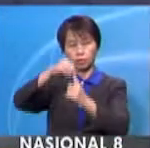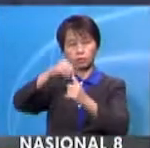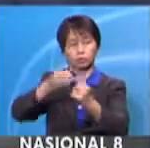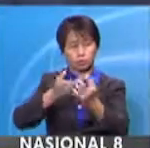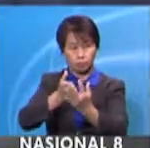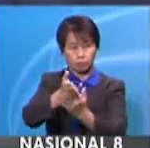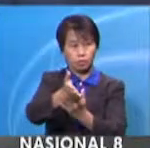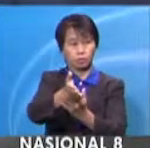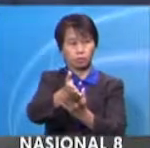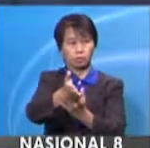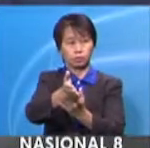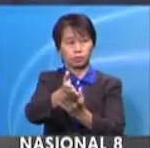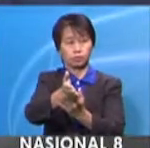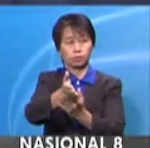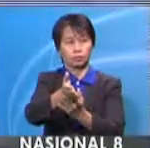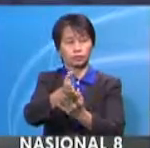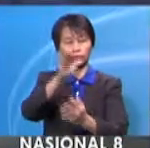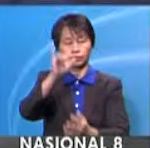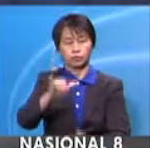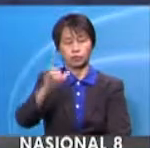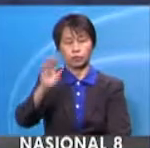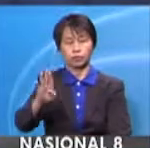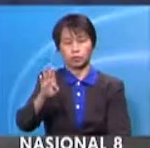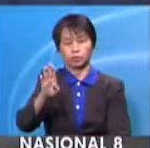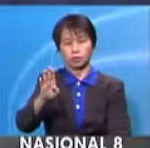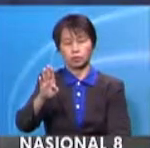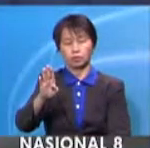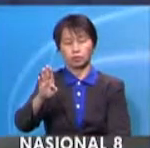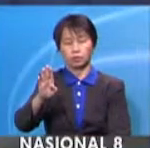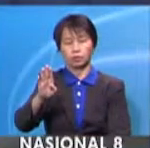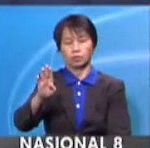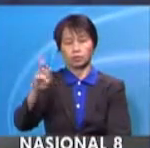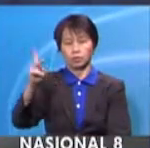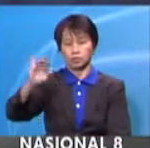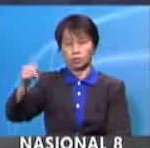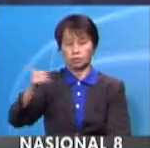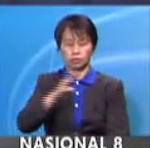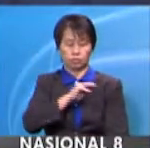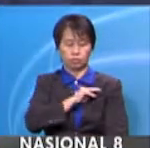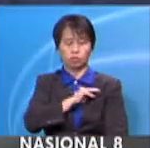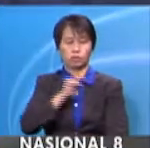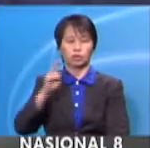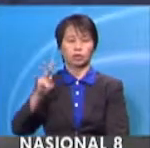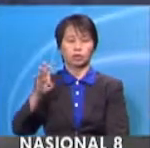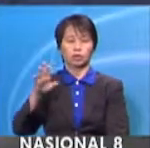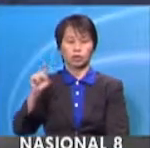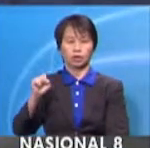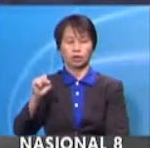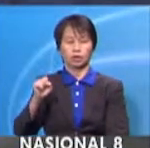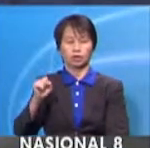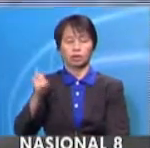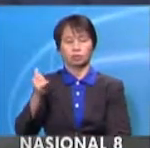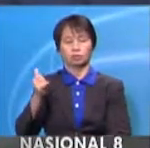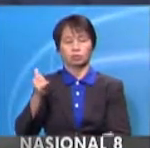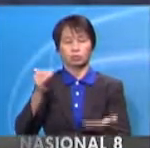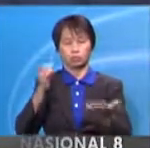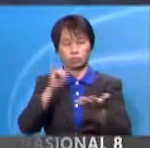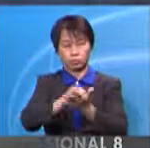melalui yang hormat sehari Jamaludin menteri banner shotgun supayo